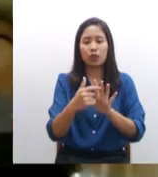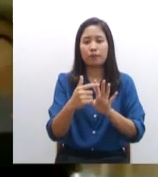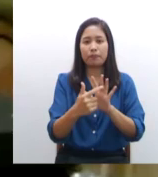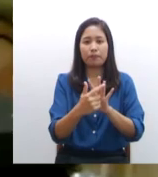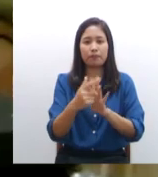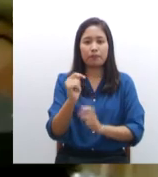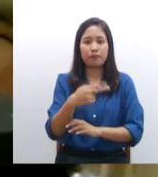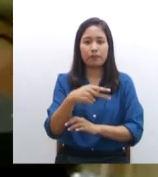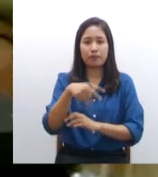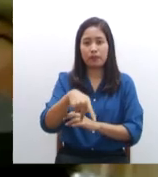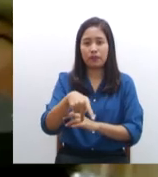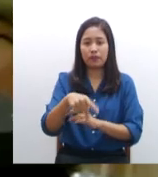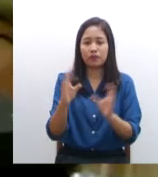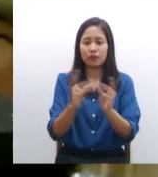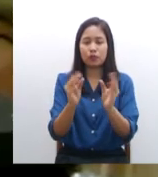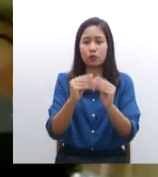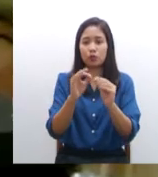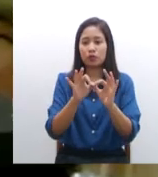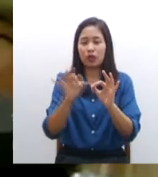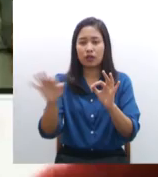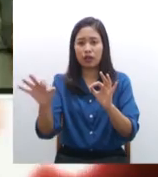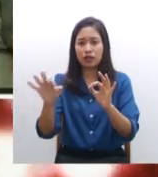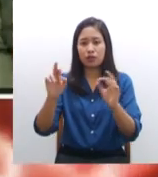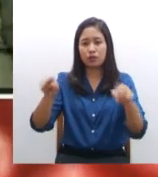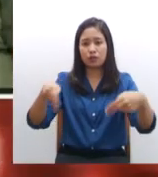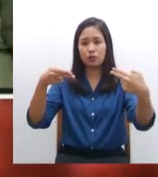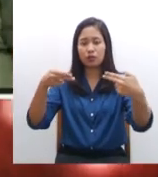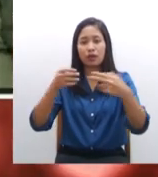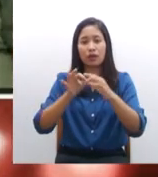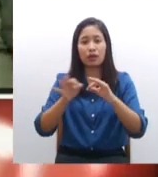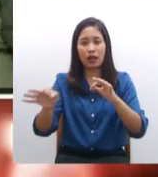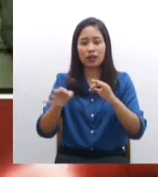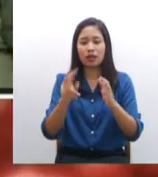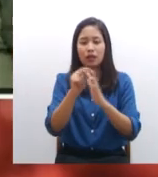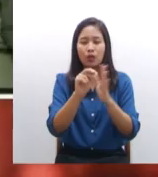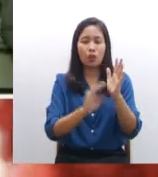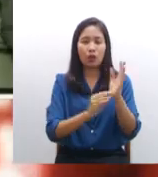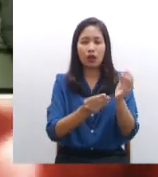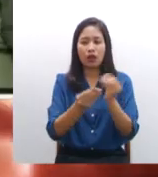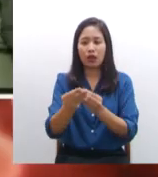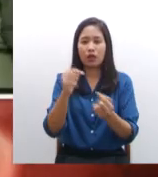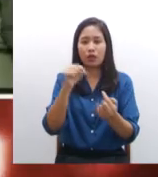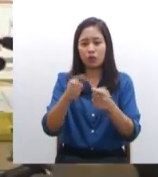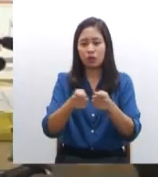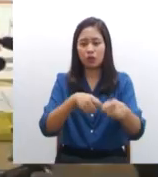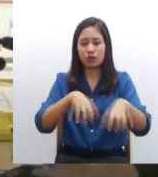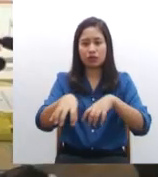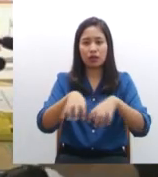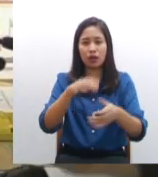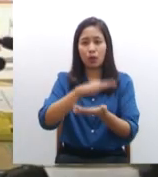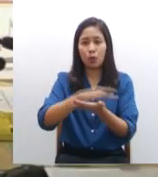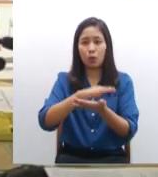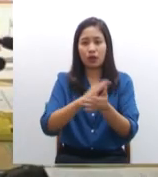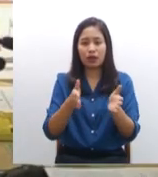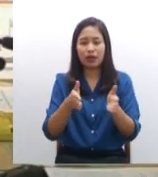ได้ประชุมทางไกลผ่านระบบวิดีโอคอนเฟอเรนซ์นะครับเพื่อมอบนโยบายการบริหารจัดการโรงเรียนขนาดเล็ก